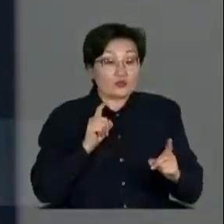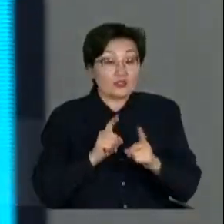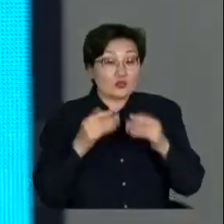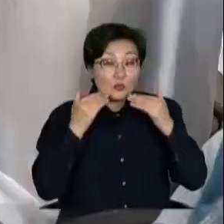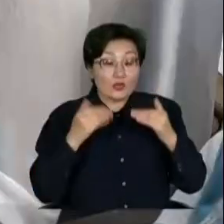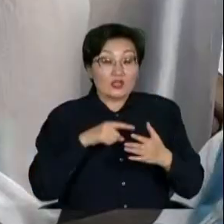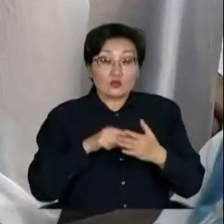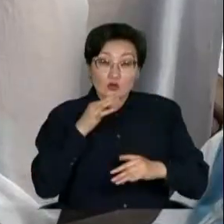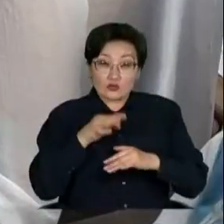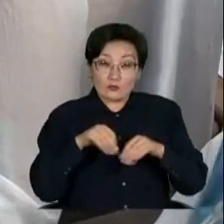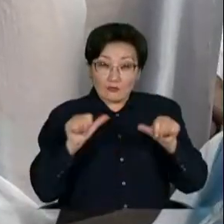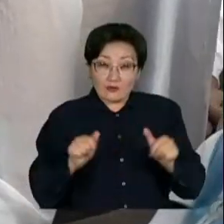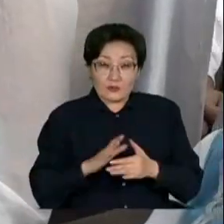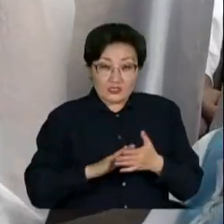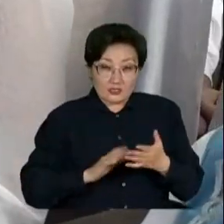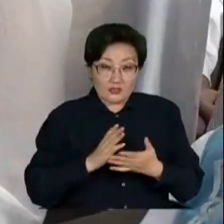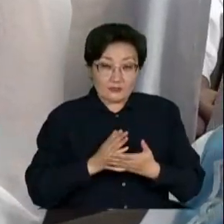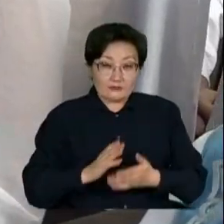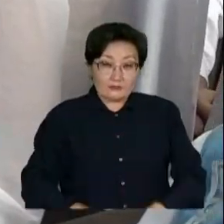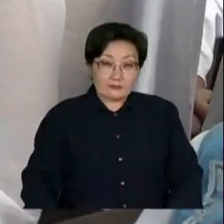соңы сұрақ-жауаппен жалғасты.